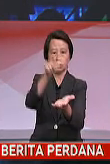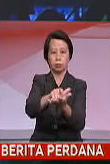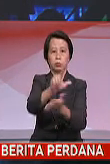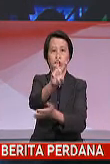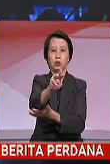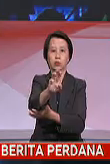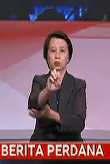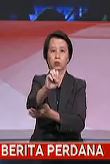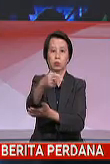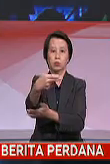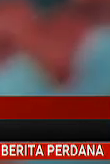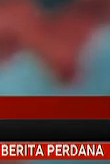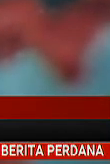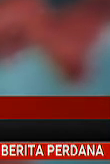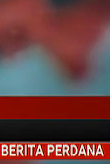Shinasami.